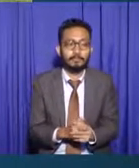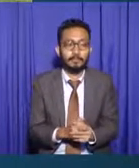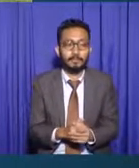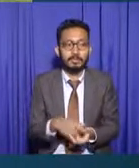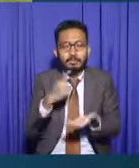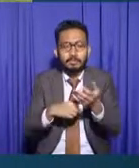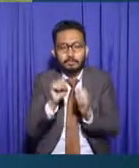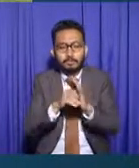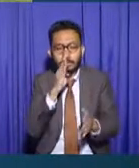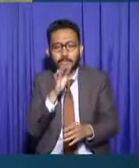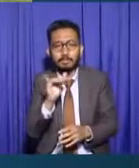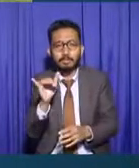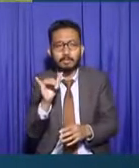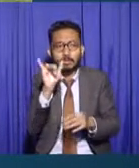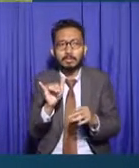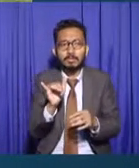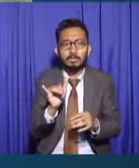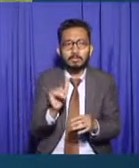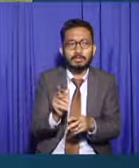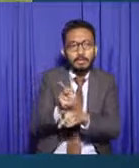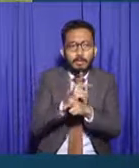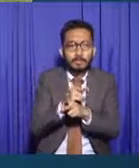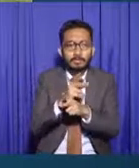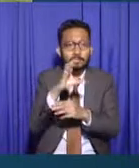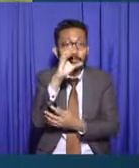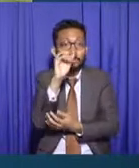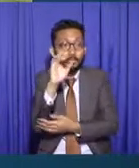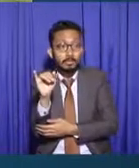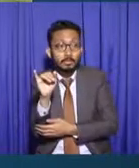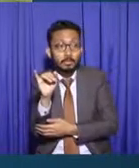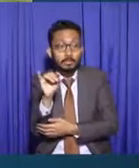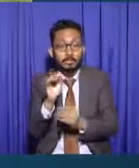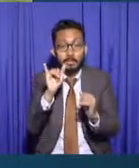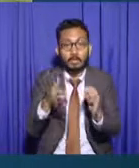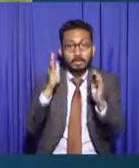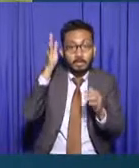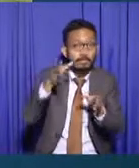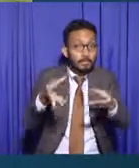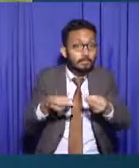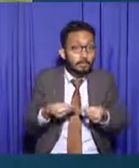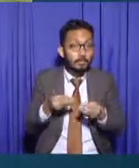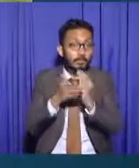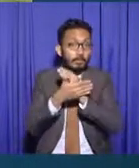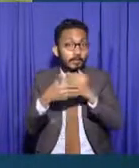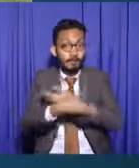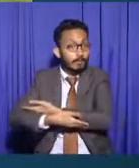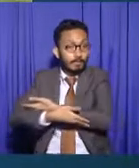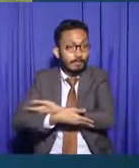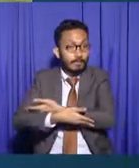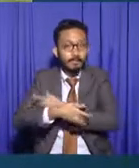Anda atau dengan adik-adik yang lain Apakah sebenarnya yang mengawal